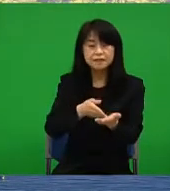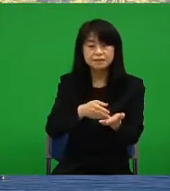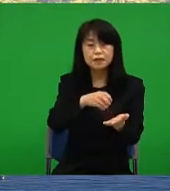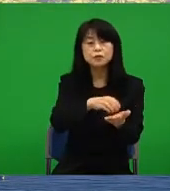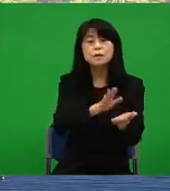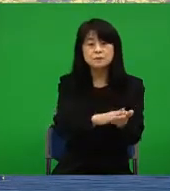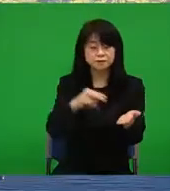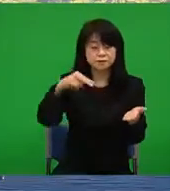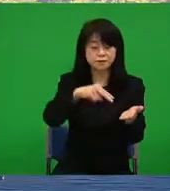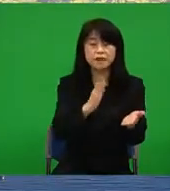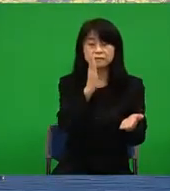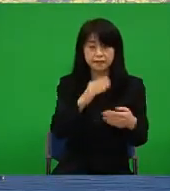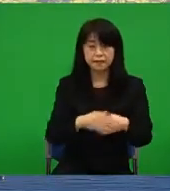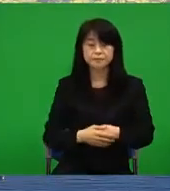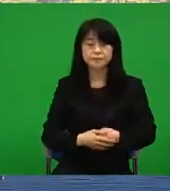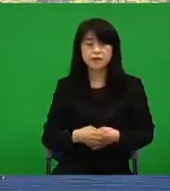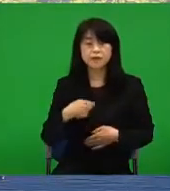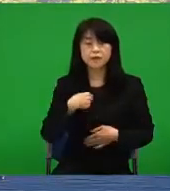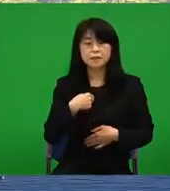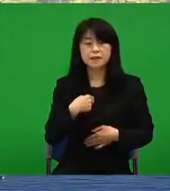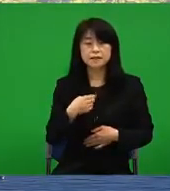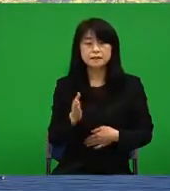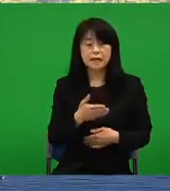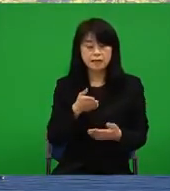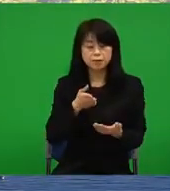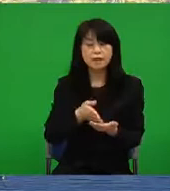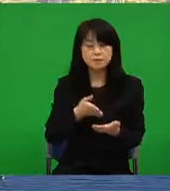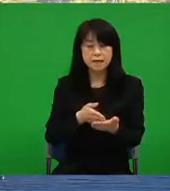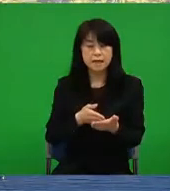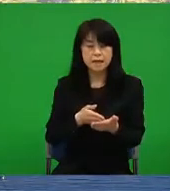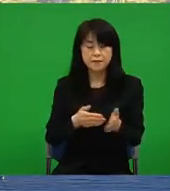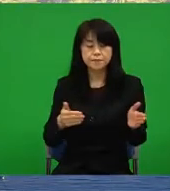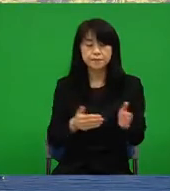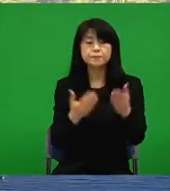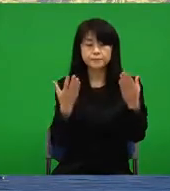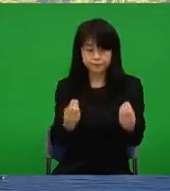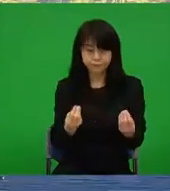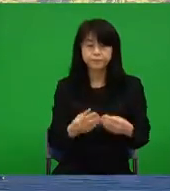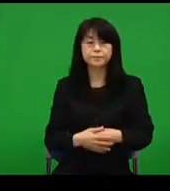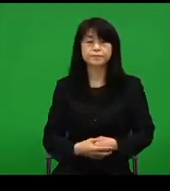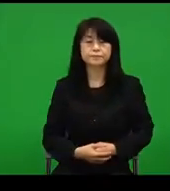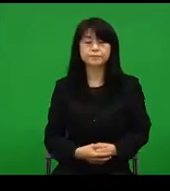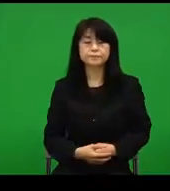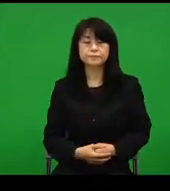いただきたいと思います。私からの説明は以上でございます。